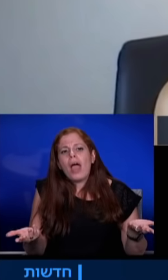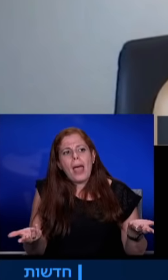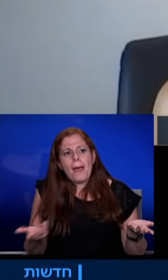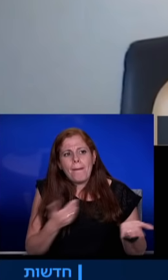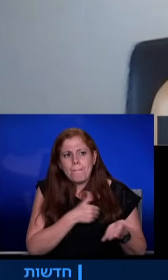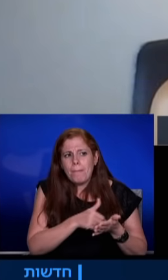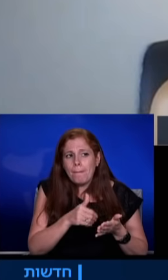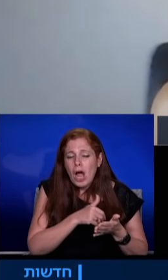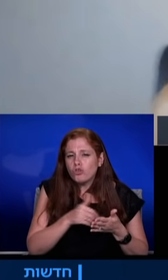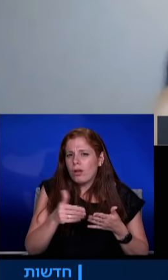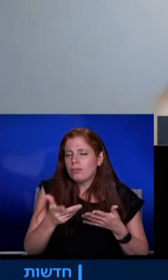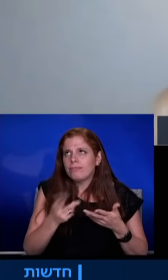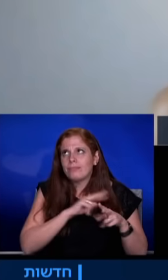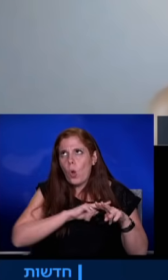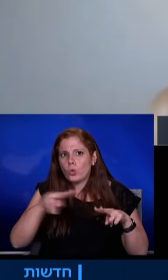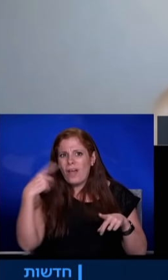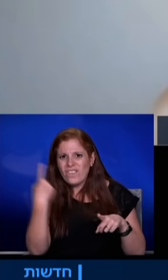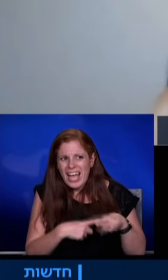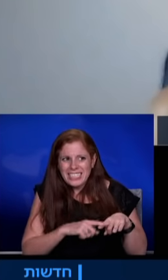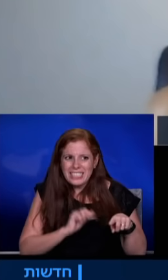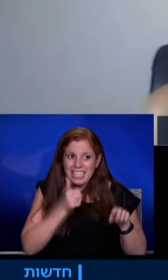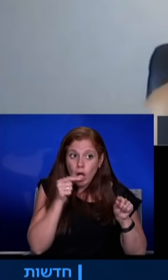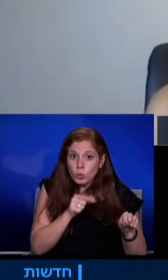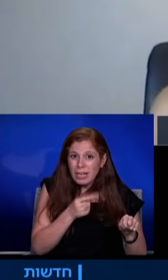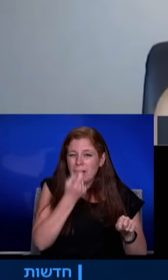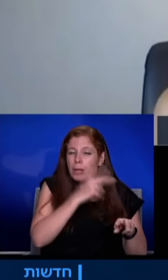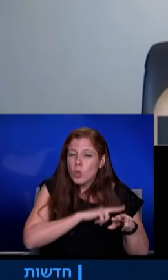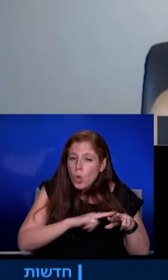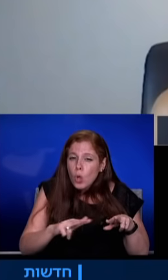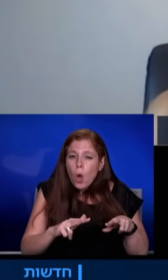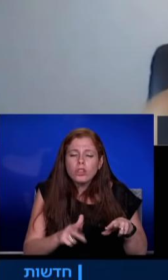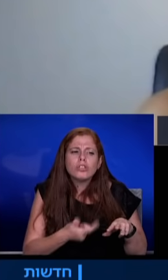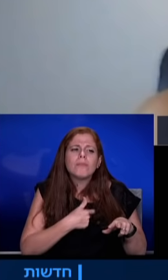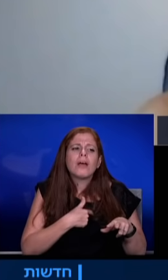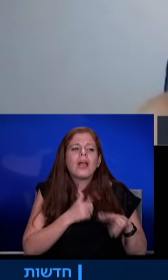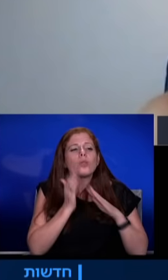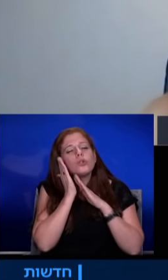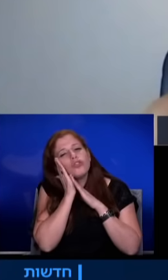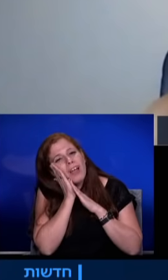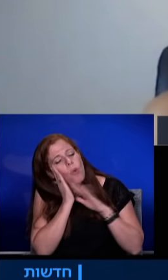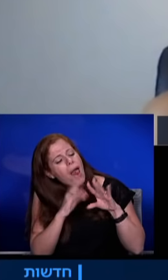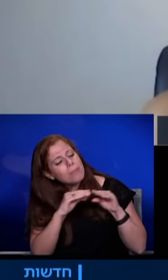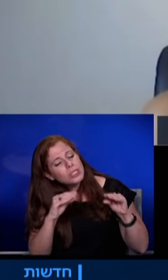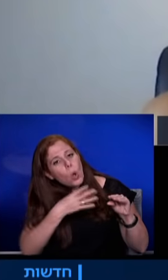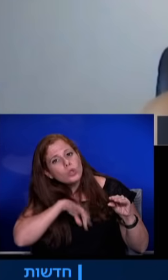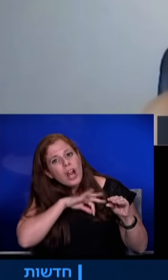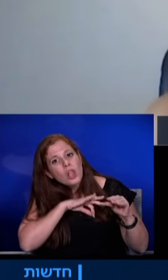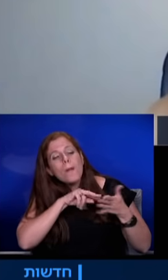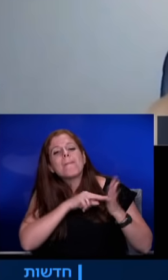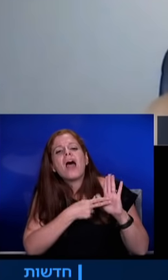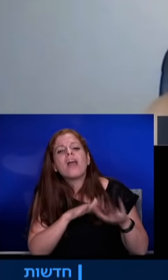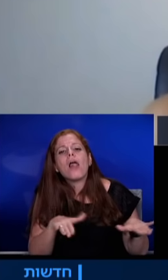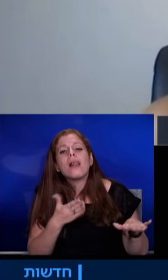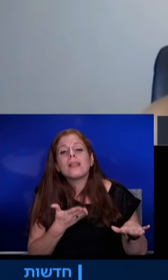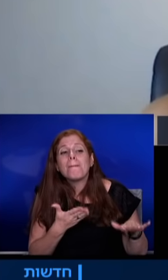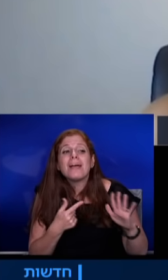ובמשך החודשיים וחצי הראשונים, כמעט 3 חודשים, אנחנו ישנו על המזרון שלנו בחדר ילדים,